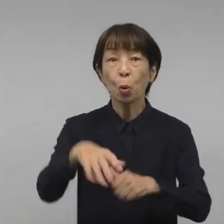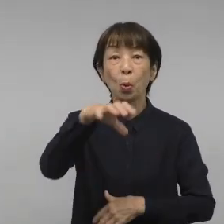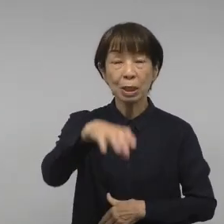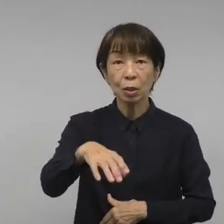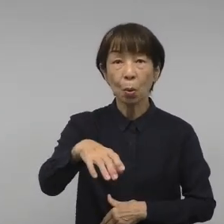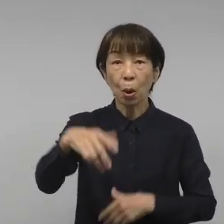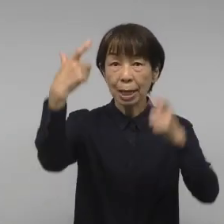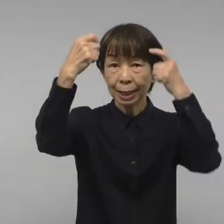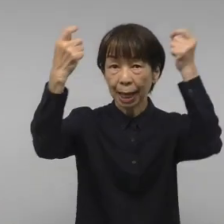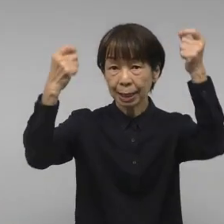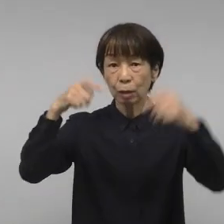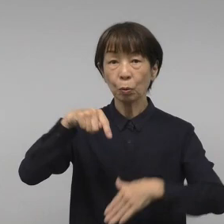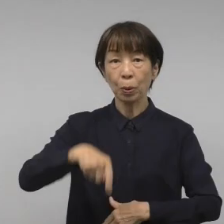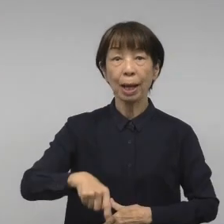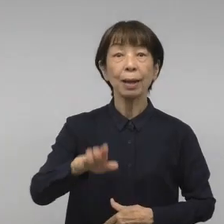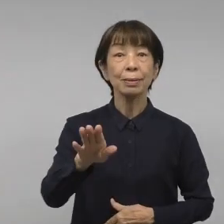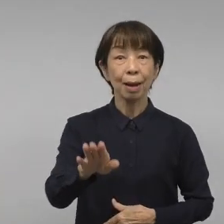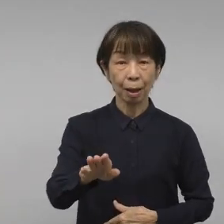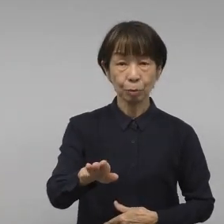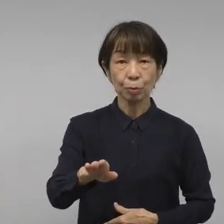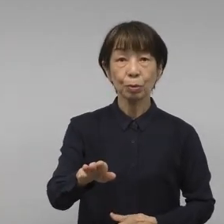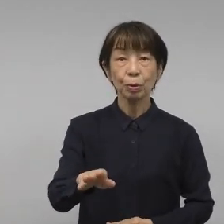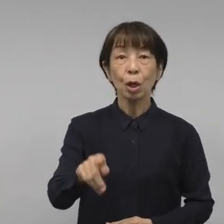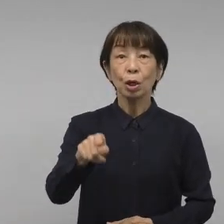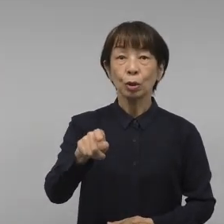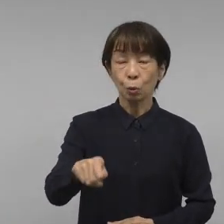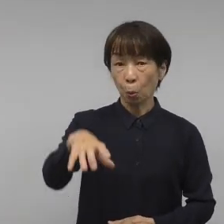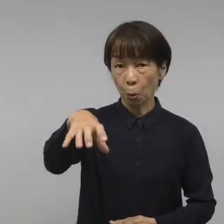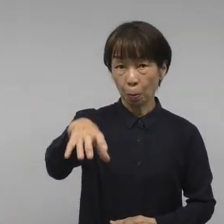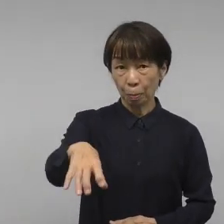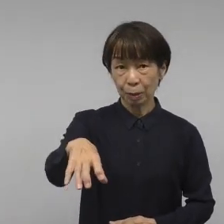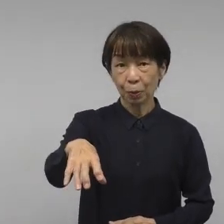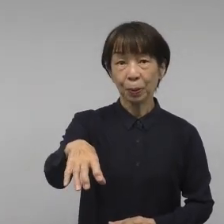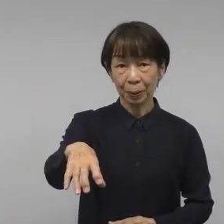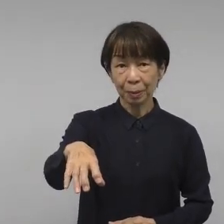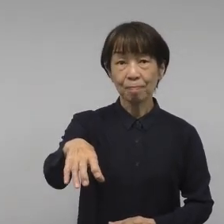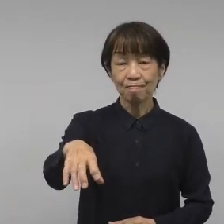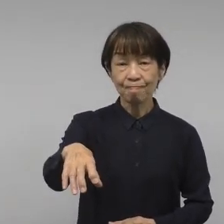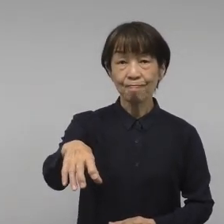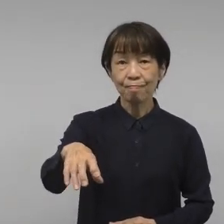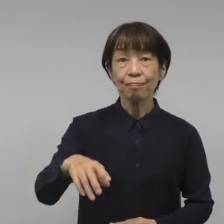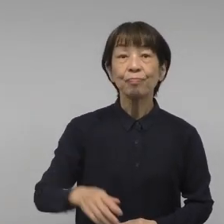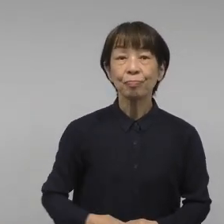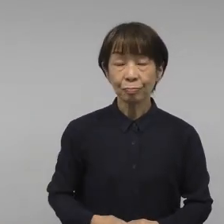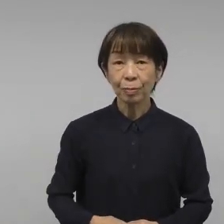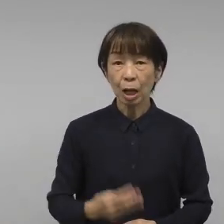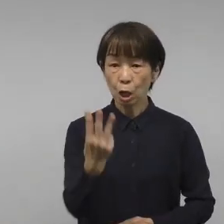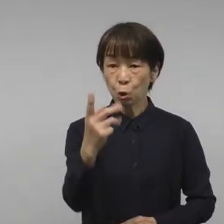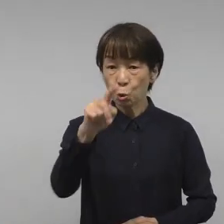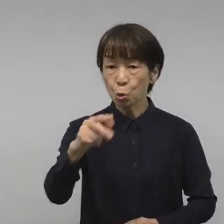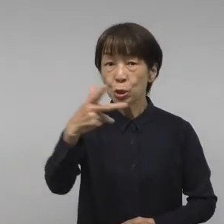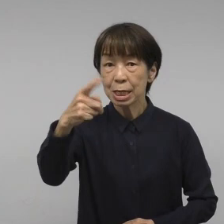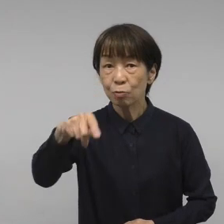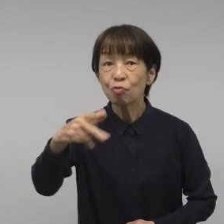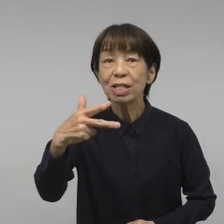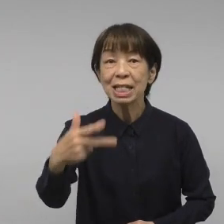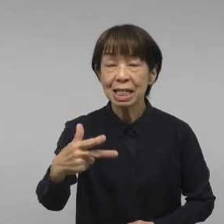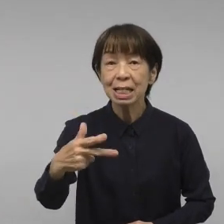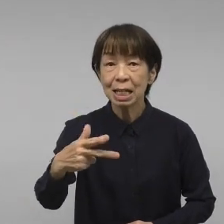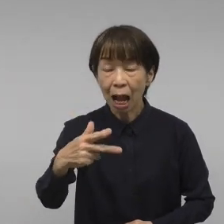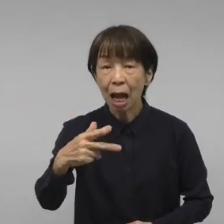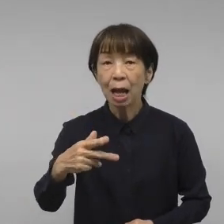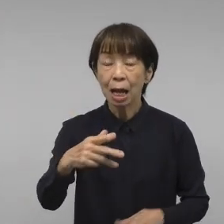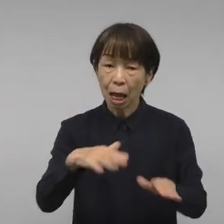あるんですけれども、そういったような会場になります。ですから友人誌自体がこの陸上の聖地とか